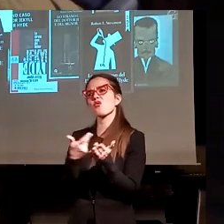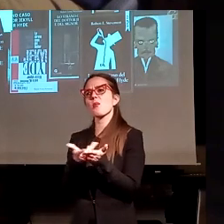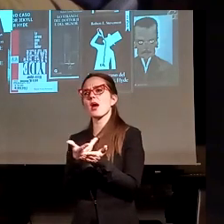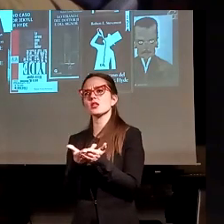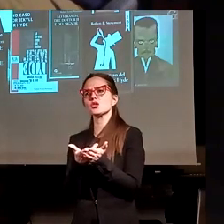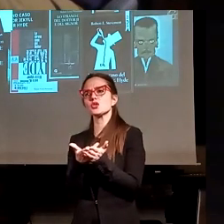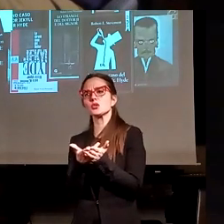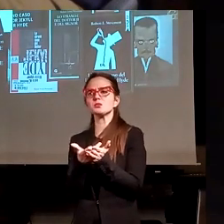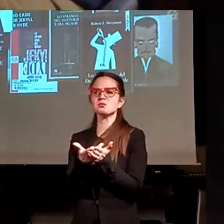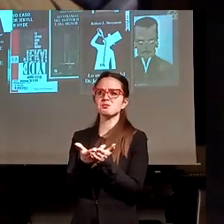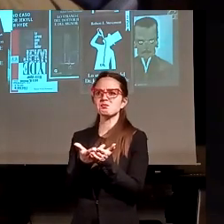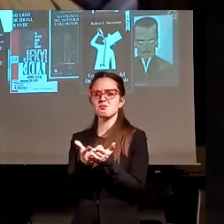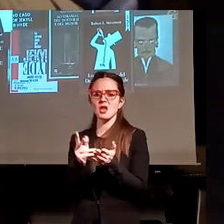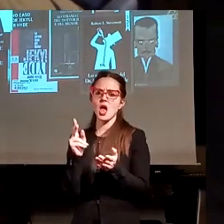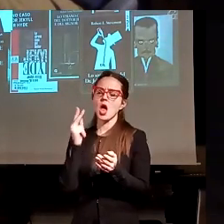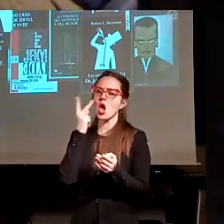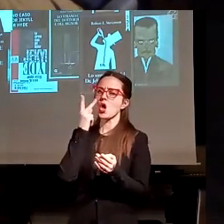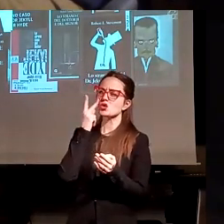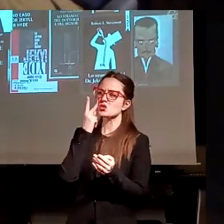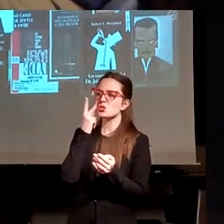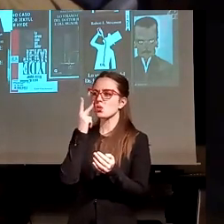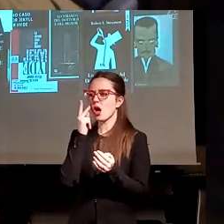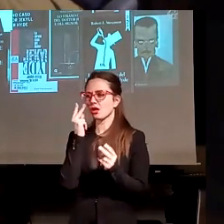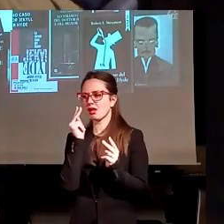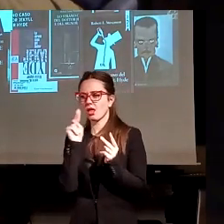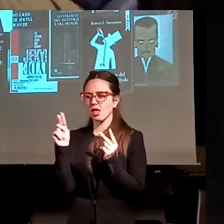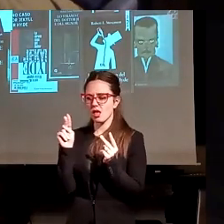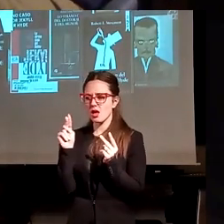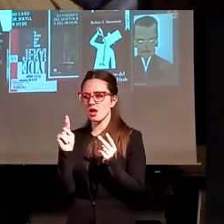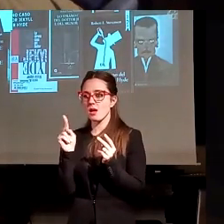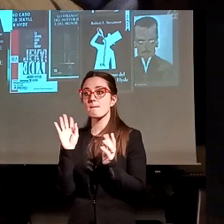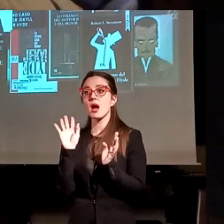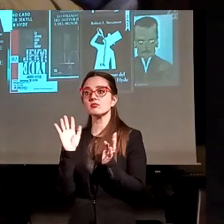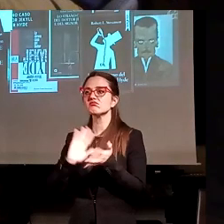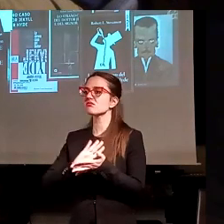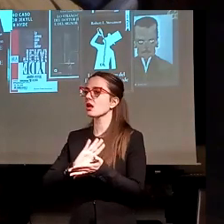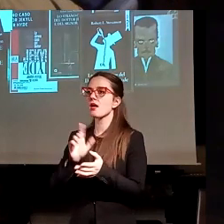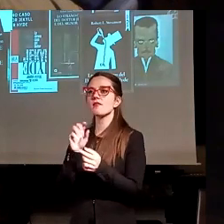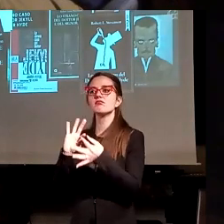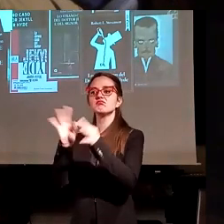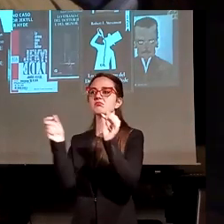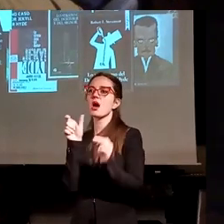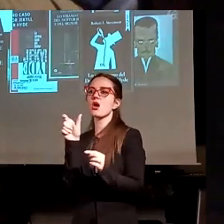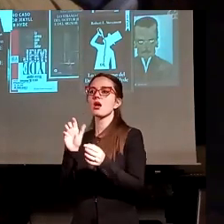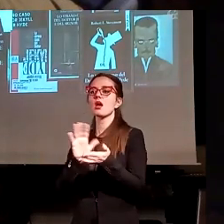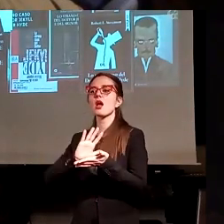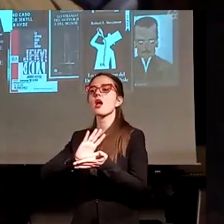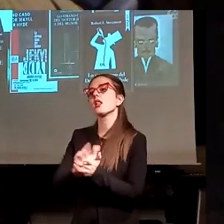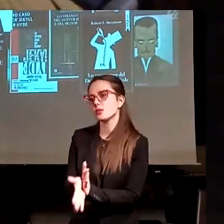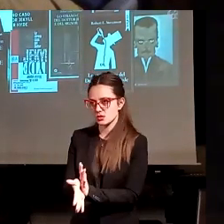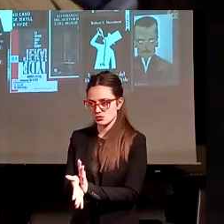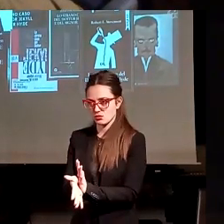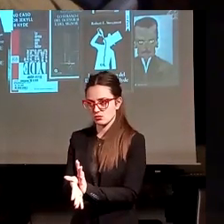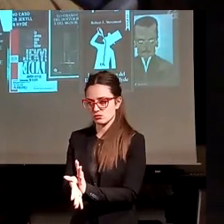un altro paio di espressione del genoa non lo è perché calpestò una sola un solo verbo